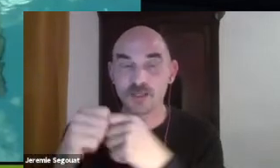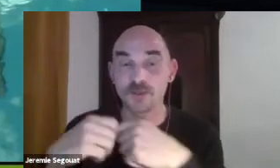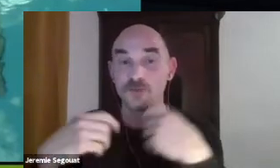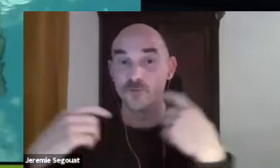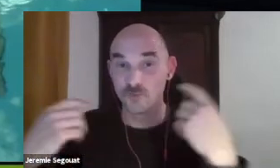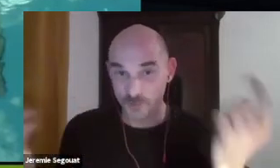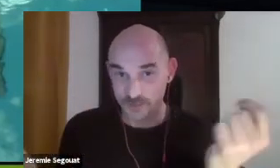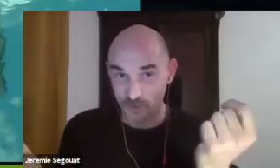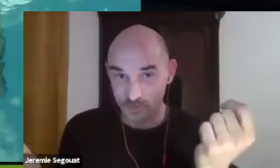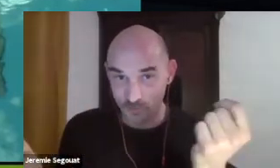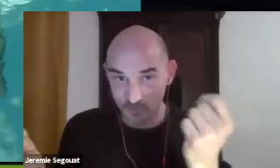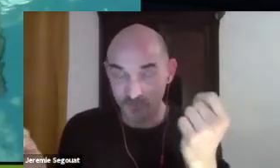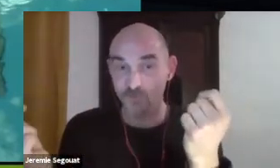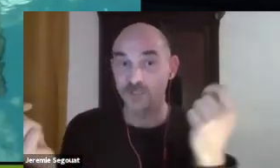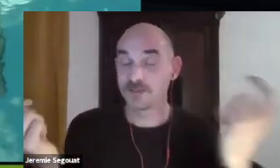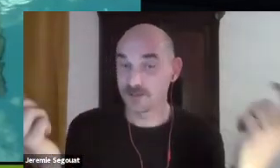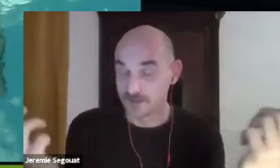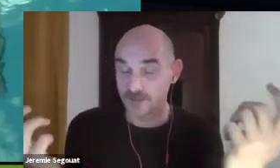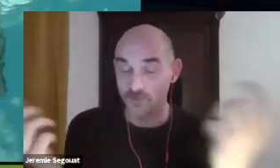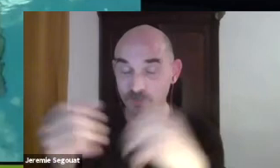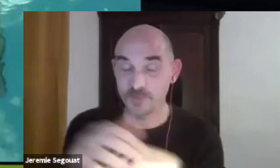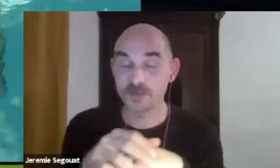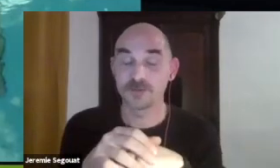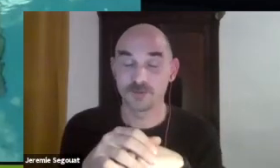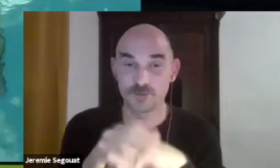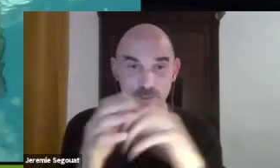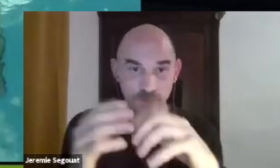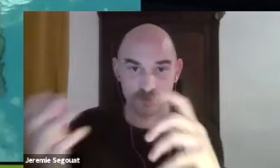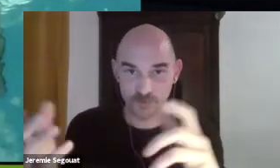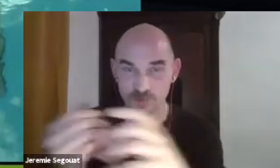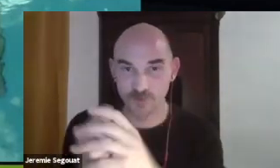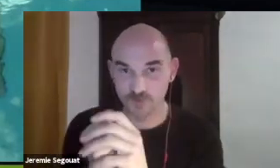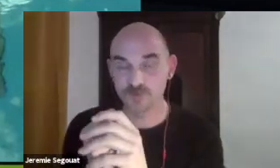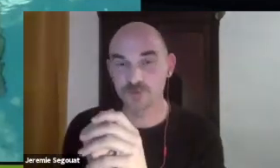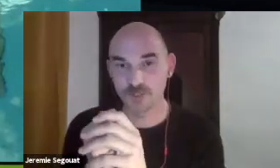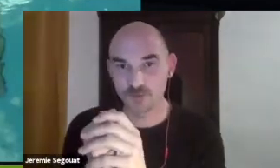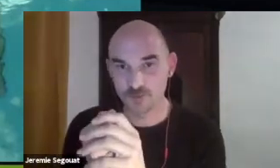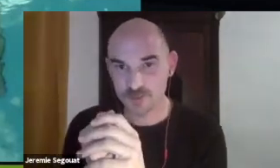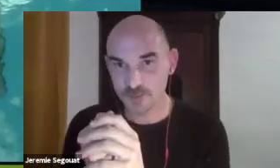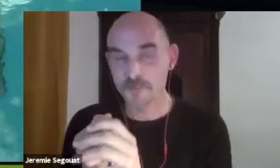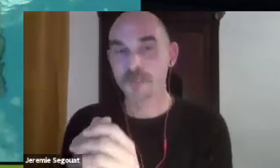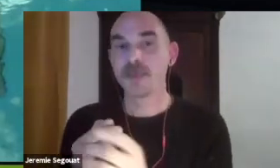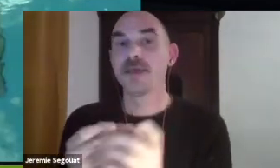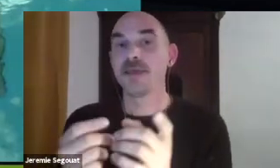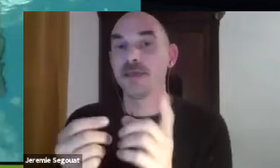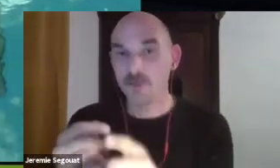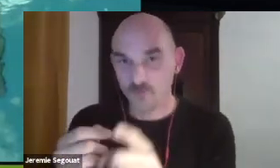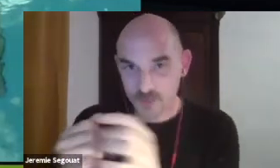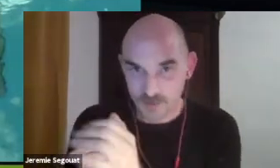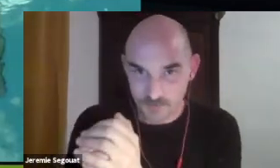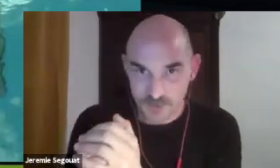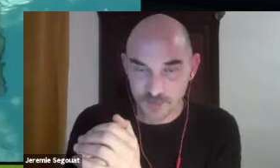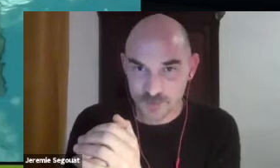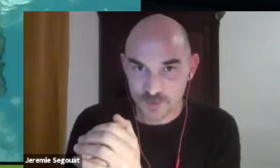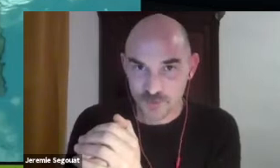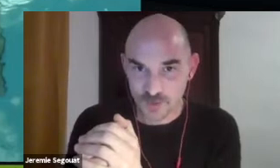communiquer avec deux personnes en même temps donc il tient une main de chaque personne dans chacune de ses mains et on voit